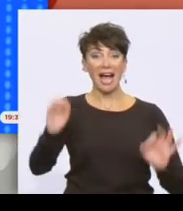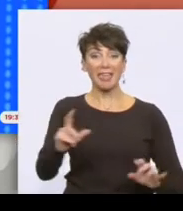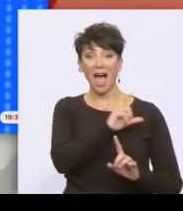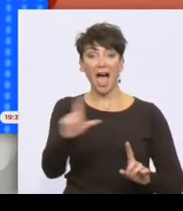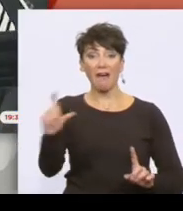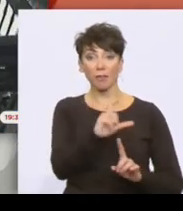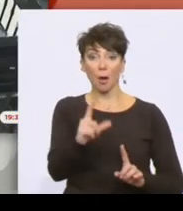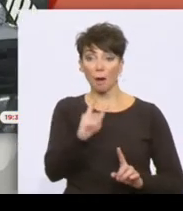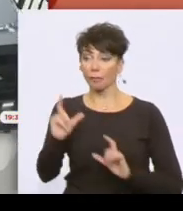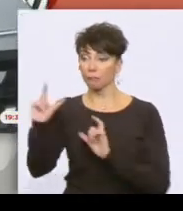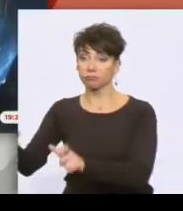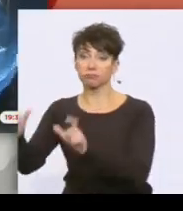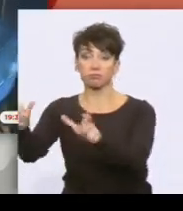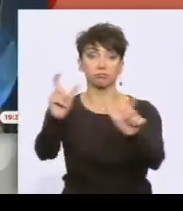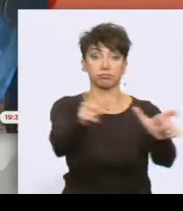αστέγους.